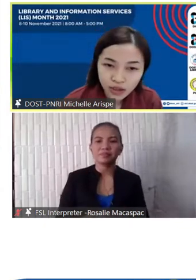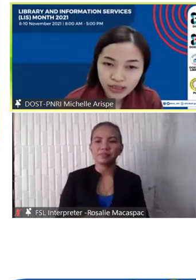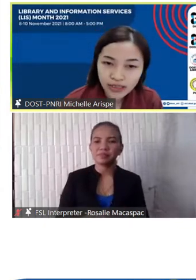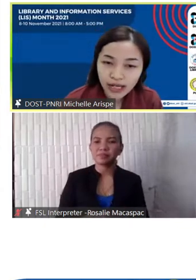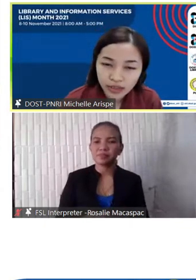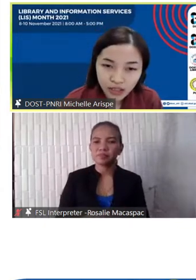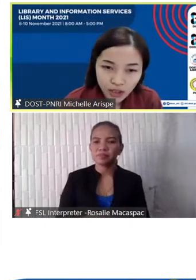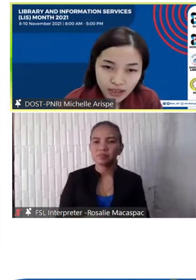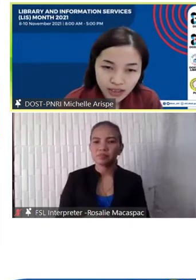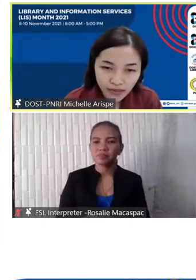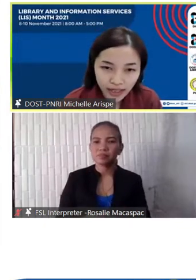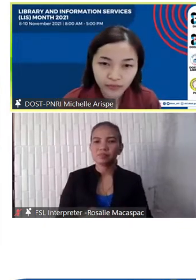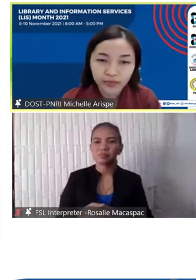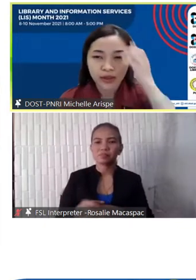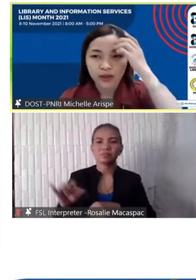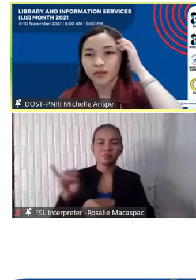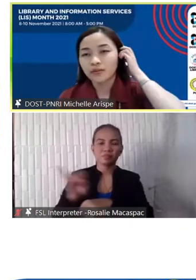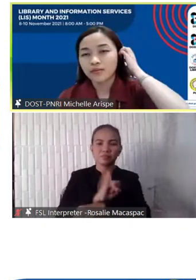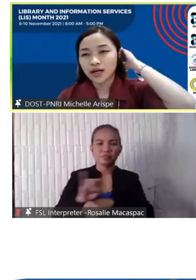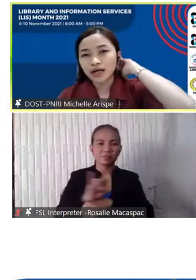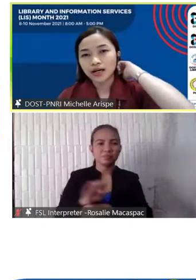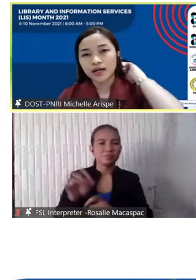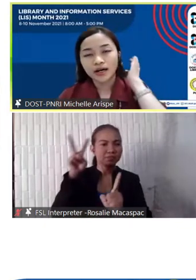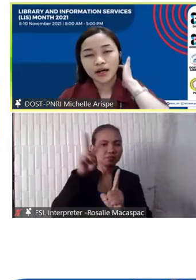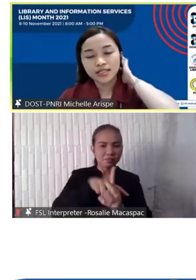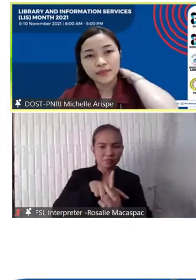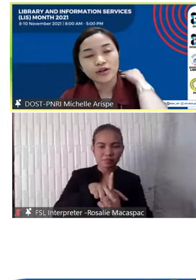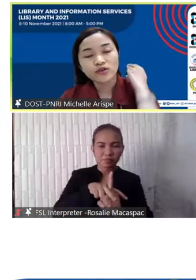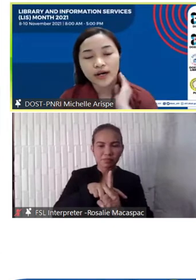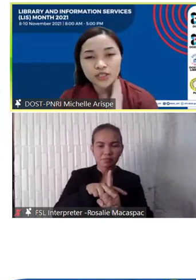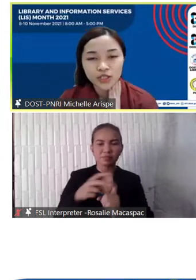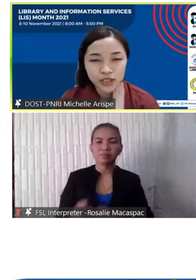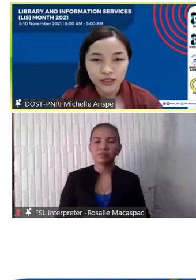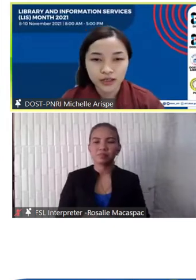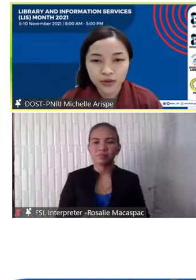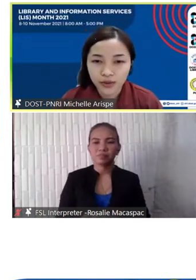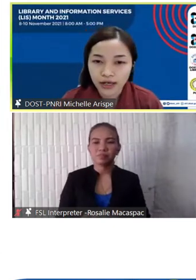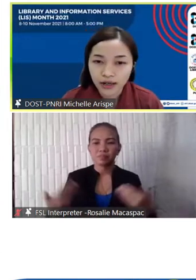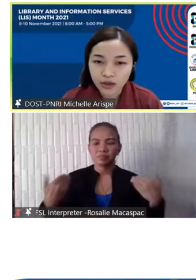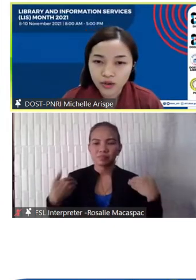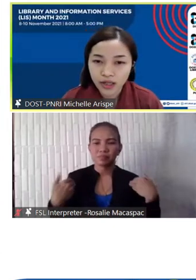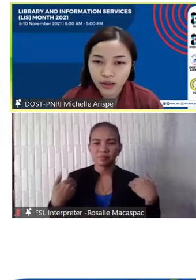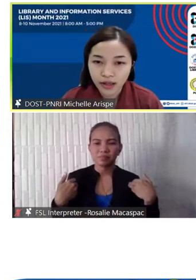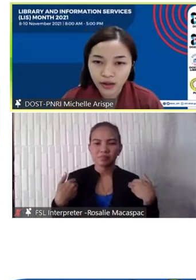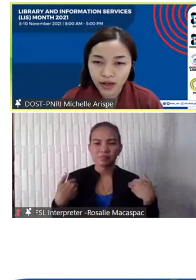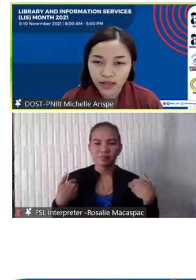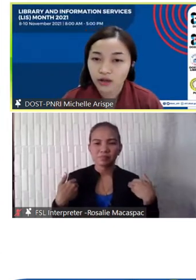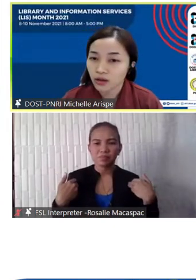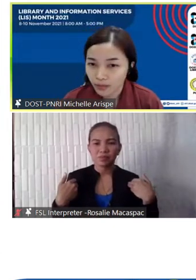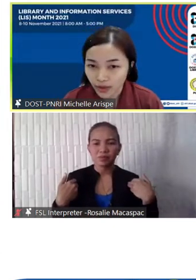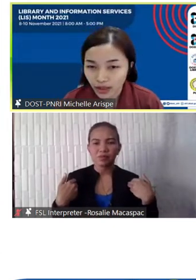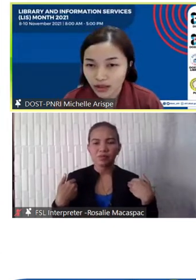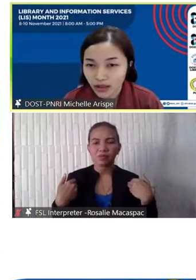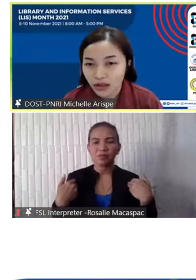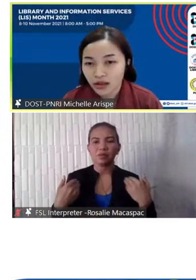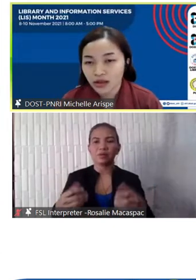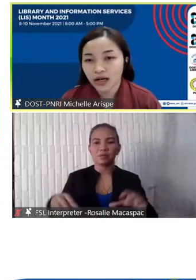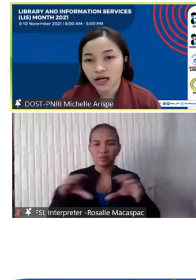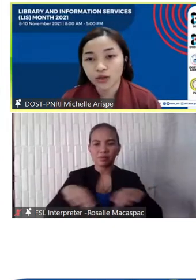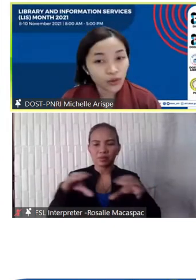In industrial applications naman, may mga sa manufacturing, kunwari, yung mga paggawa ng